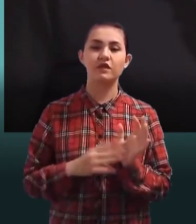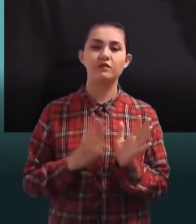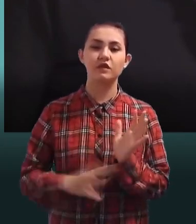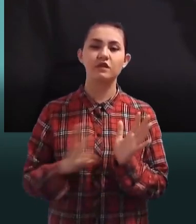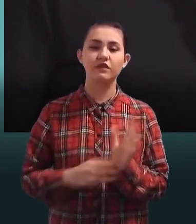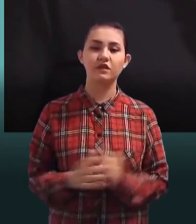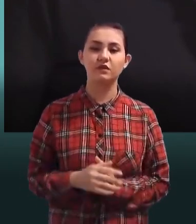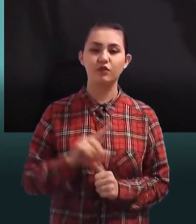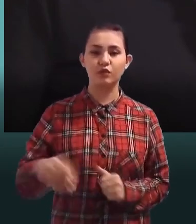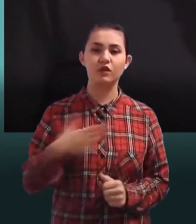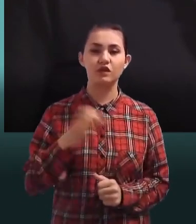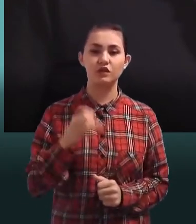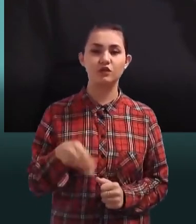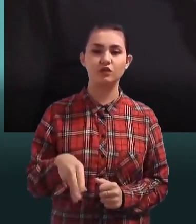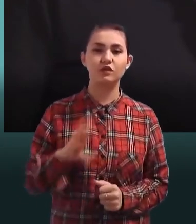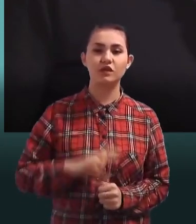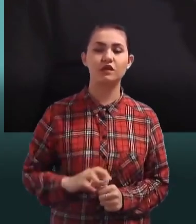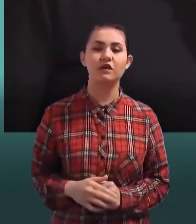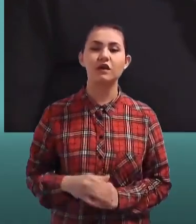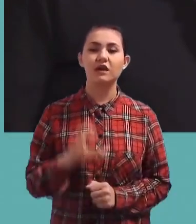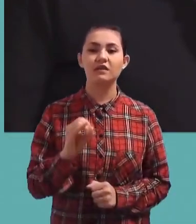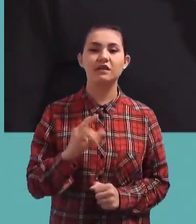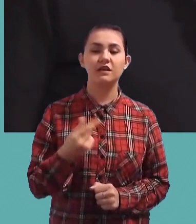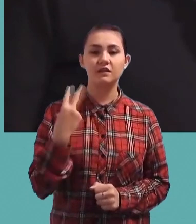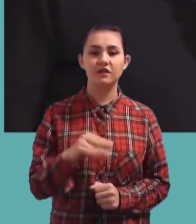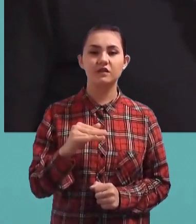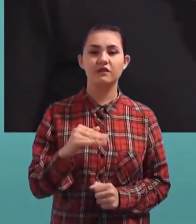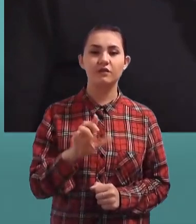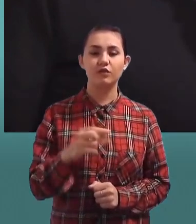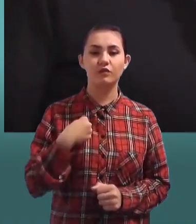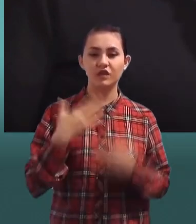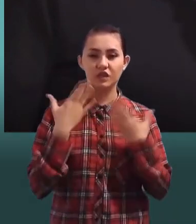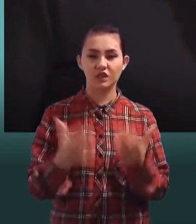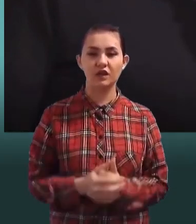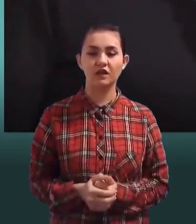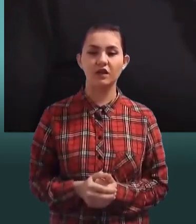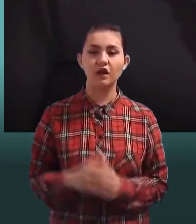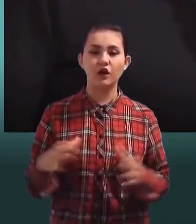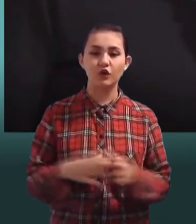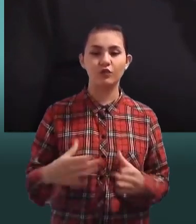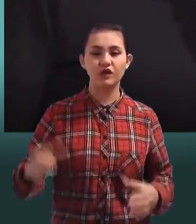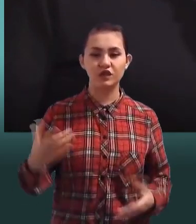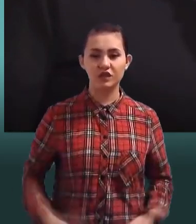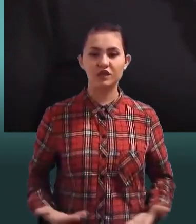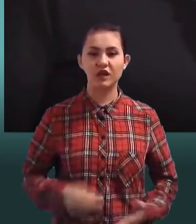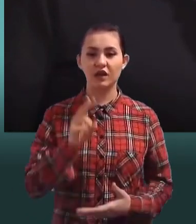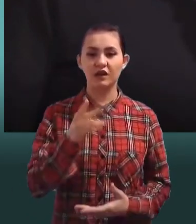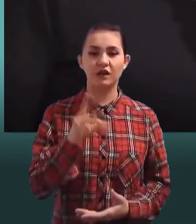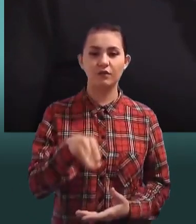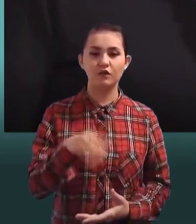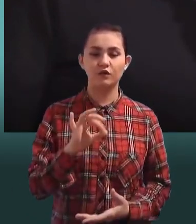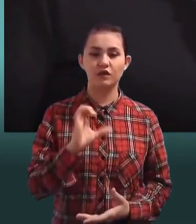050-210-08-98 – це номер нашої студії. Пане Сергію, дивіться, у Фейсбуці ми також читаємо в групах «Життя Краматорськ», зокрема, про те,